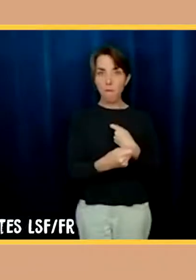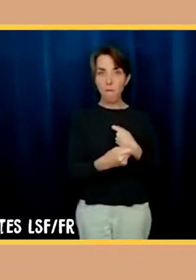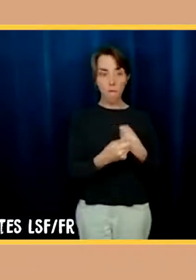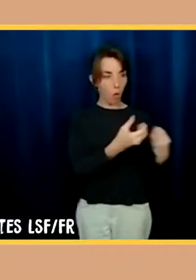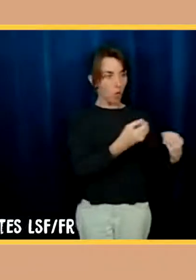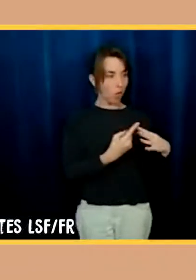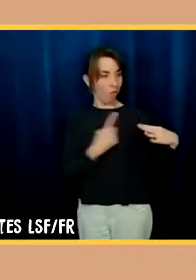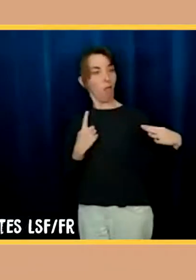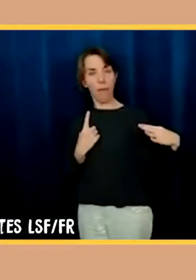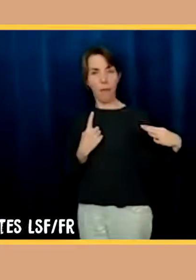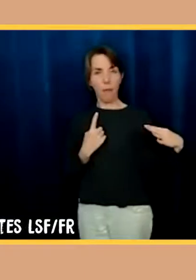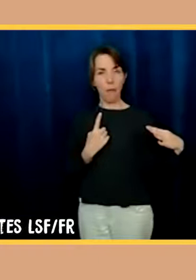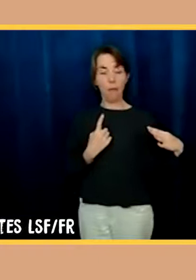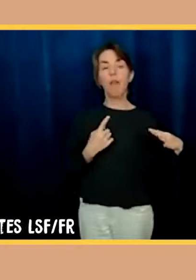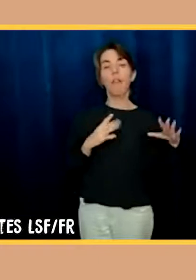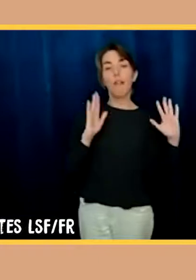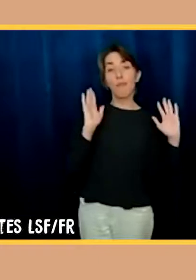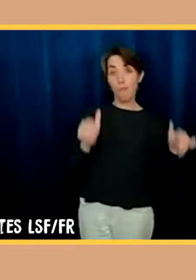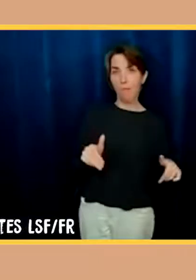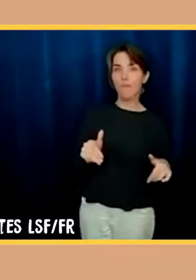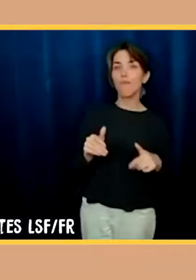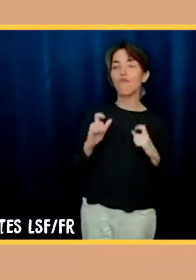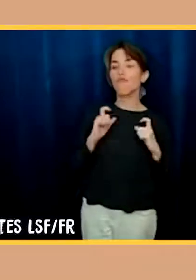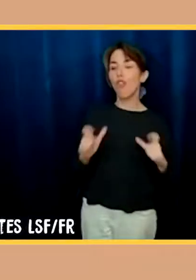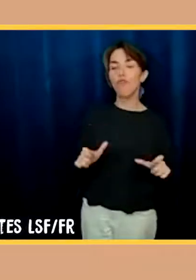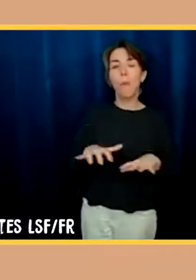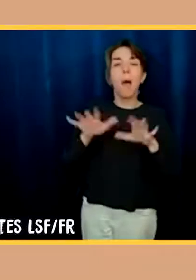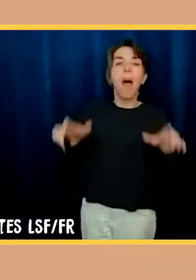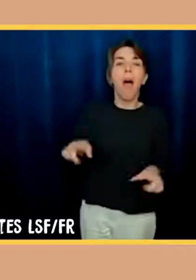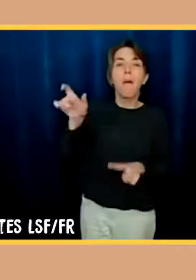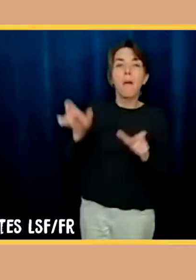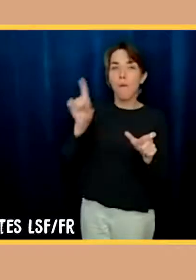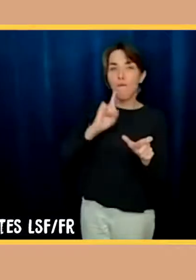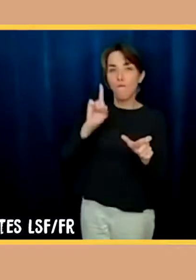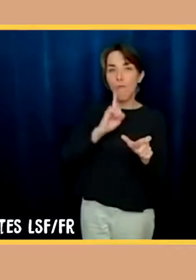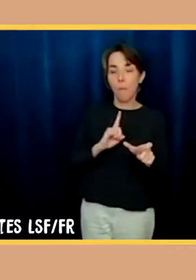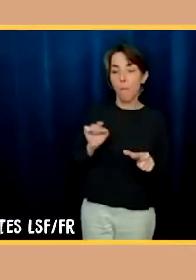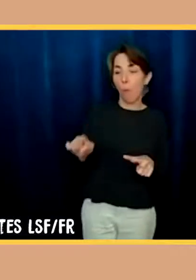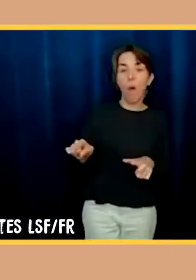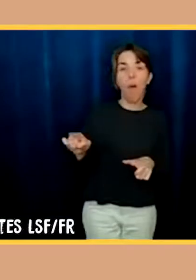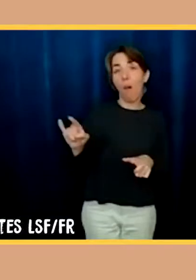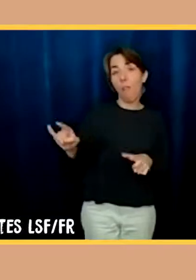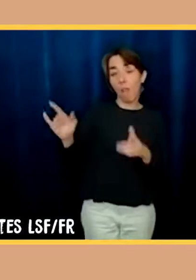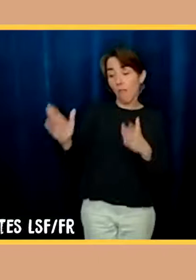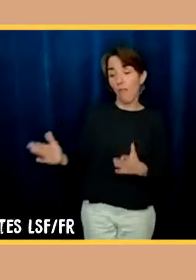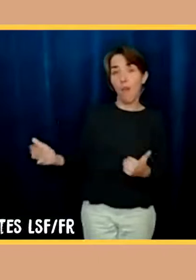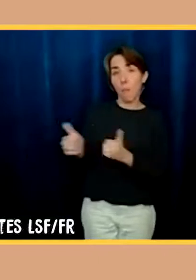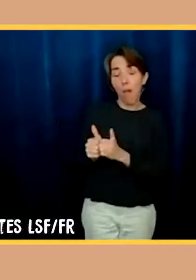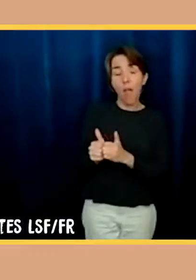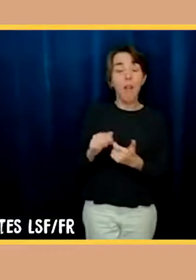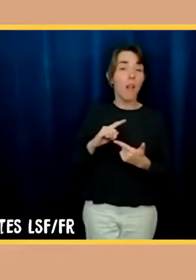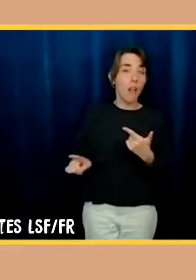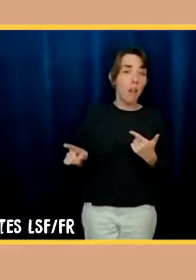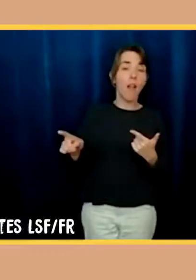Heureusement, je suis tombée sur plein de femmes fabuleuses autour de moi. Donc, j'ai cité Hanan Karimi qui m'a accompagnée, Ndel Apaï,